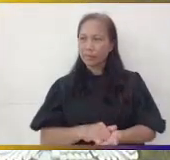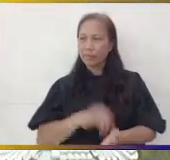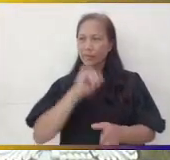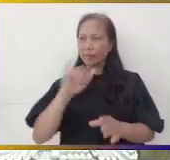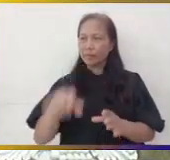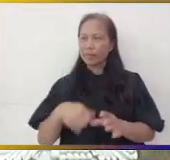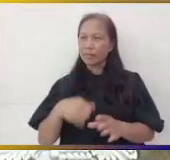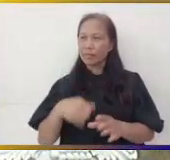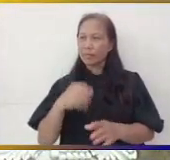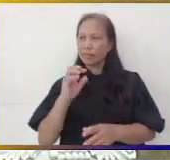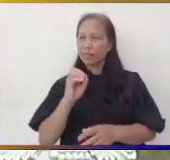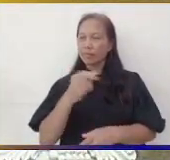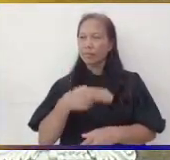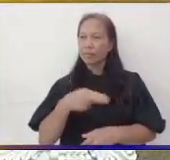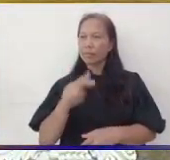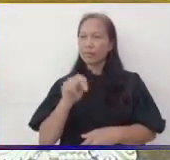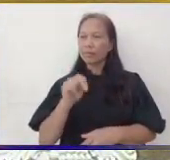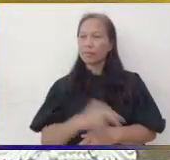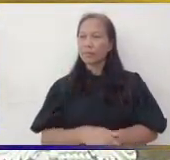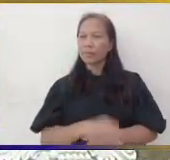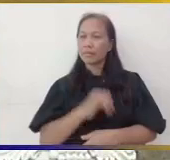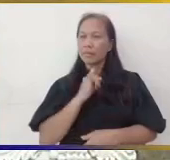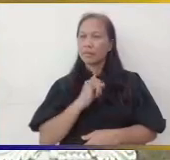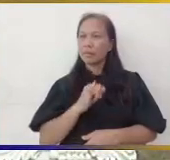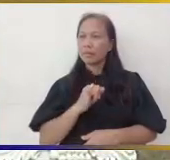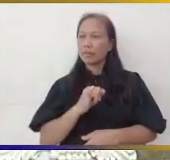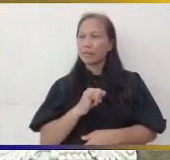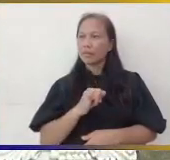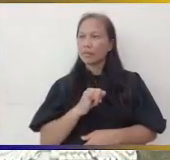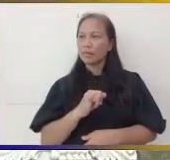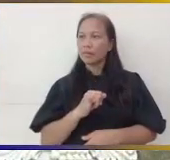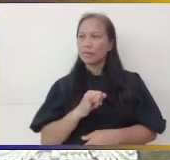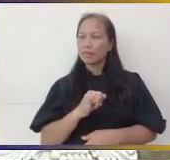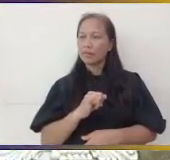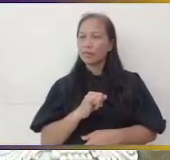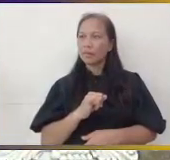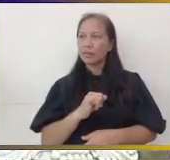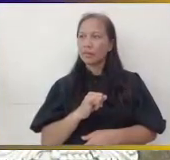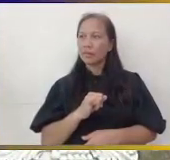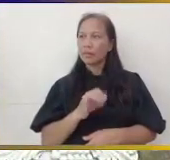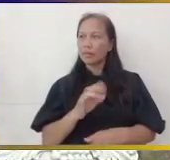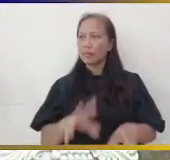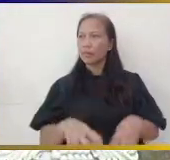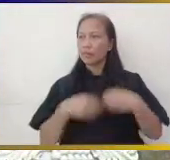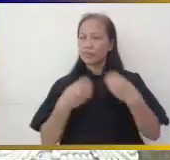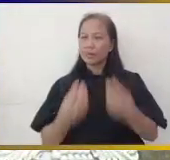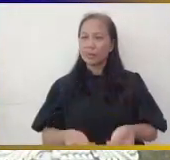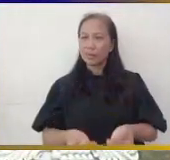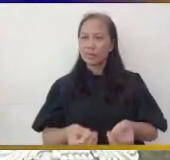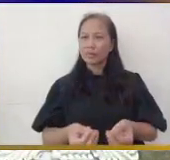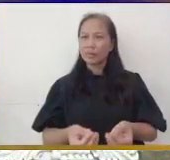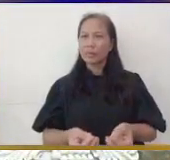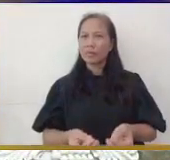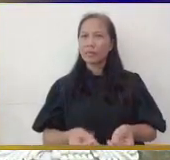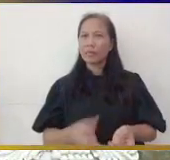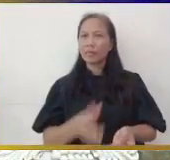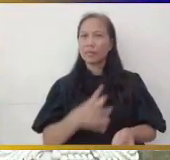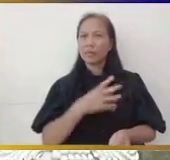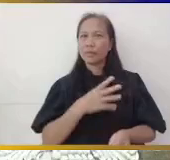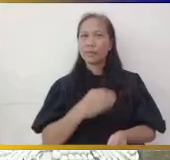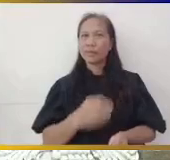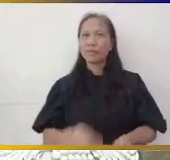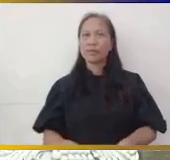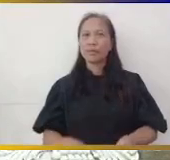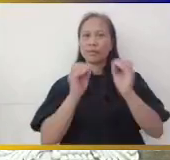John wycliff mga kapatid ay He gave a series Ito po siya po ay nakapagturo and He gave a series